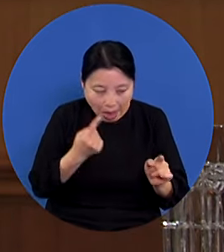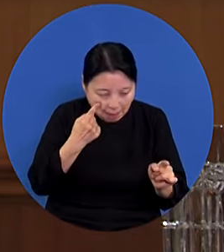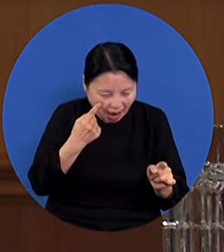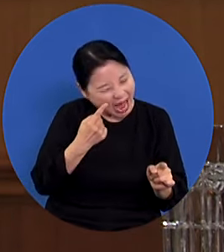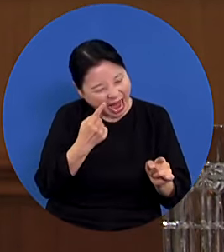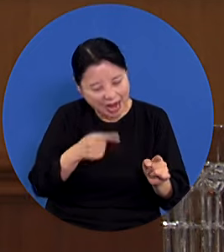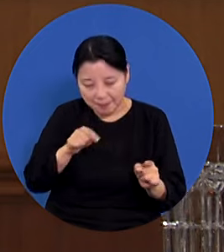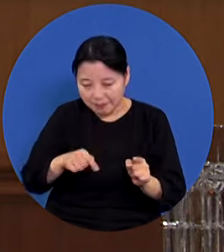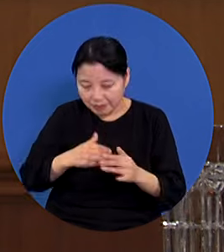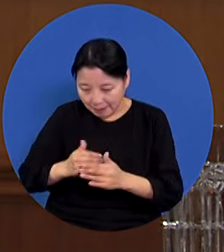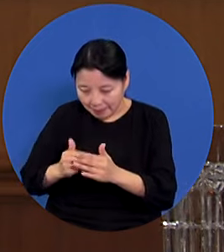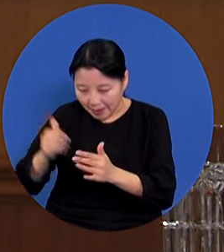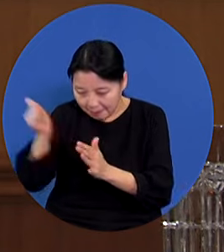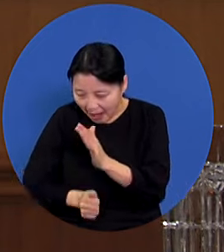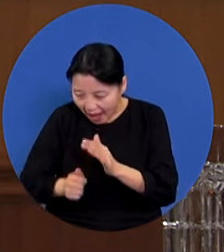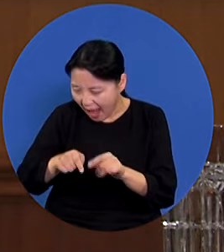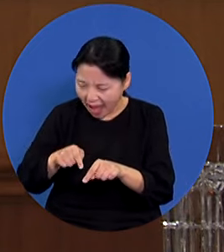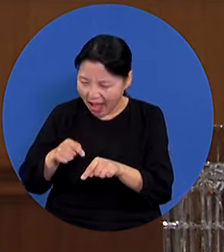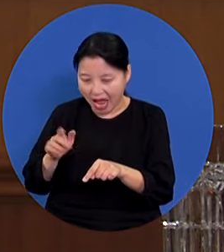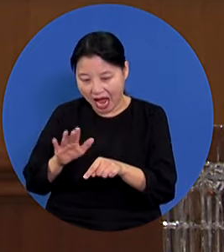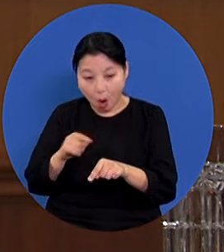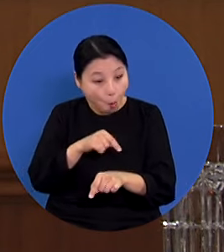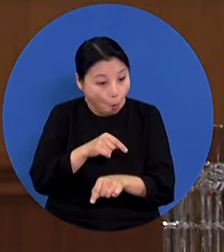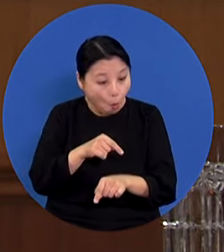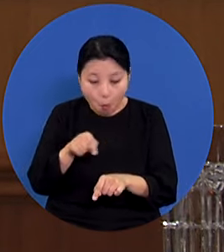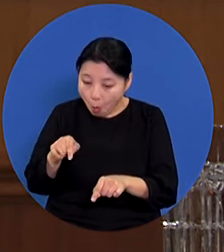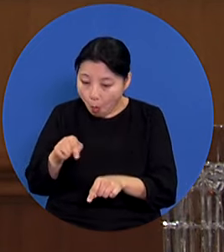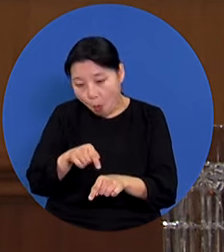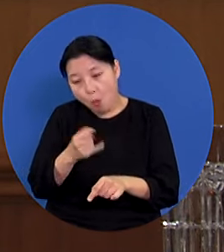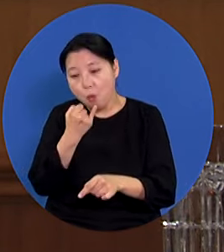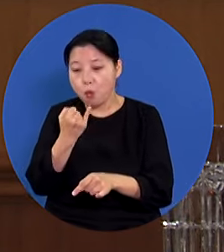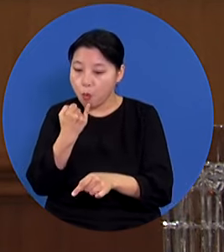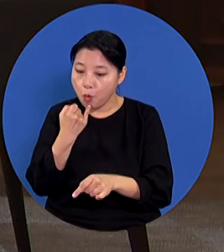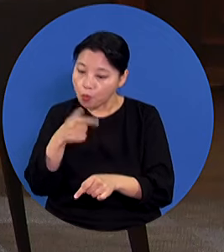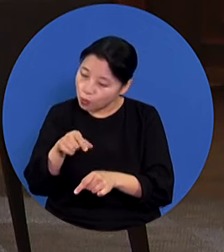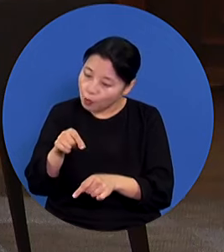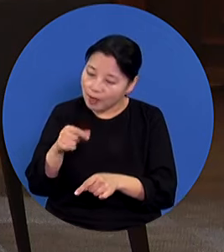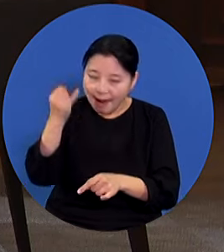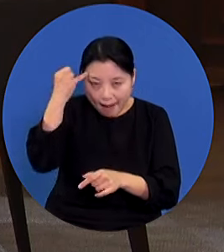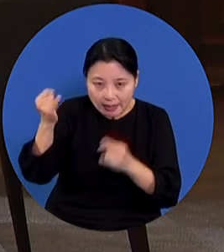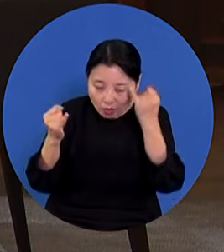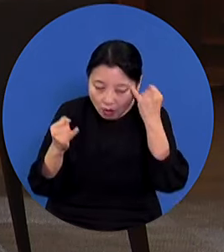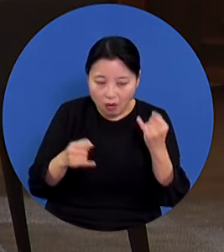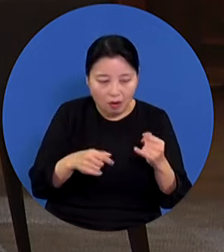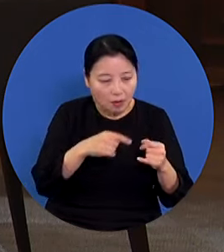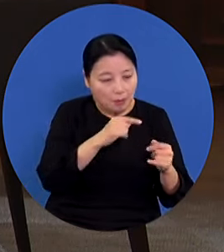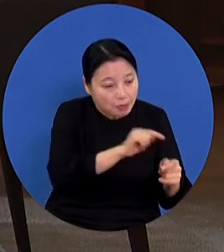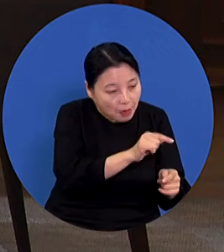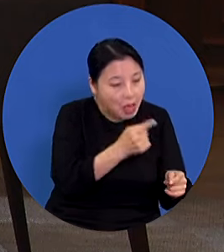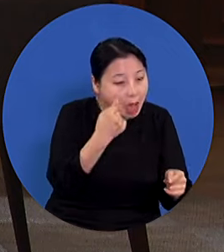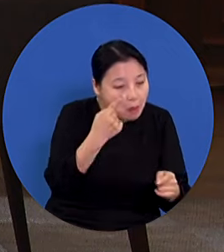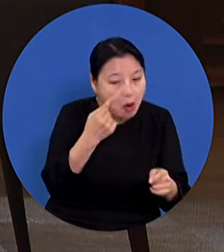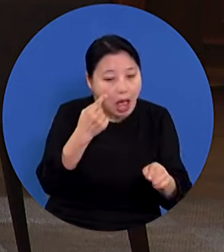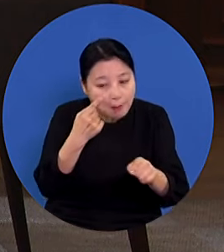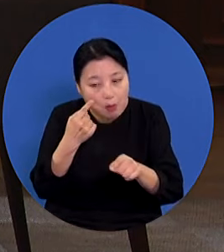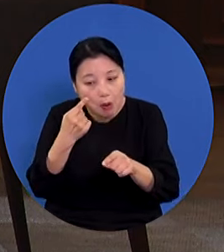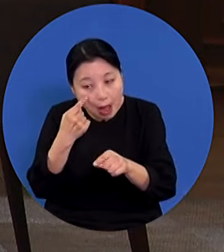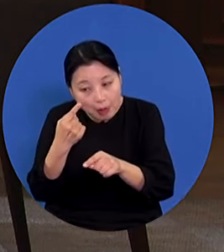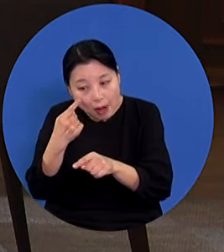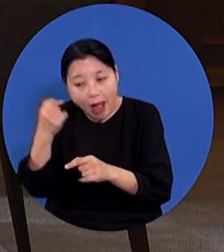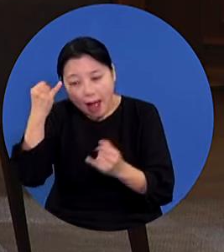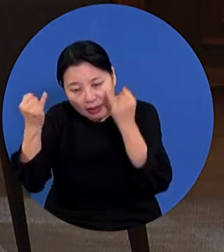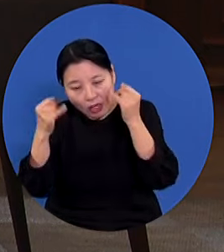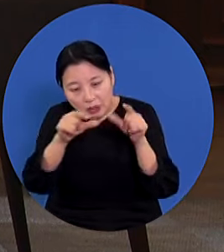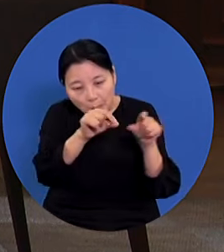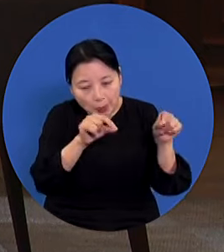해보고 실패해보고 아 거기서부터 내가 조금 어떻게 해봐야 될지 아이디어를 얻고 저렇게 해보고 또 실패해보고 아이디어를 그렇죠. 얻고